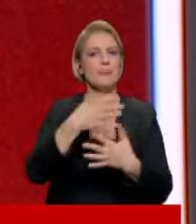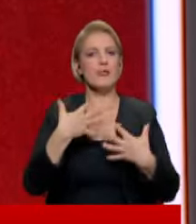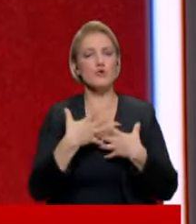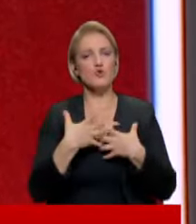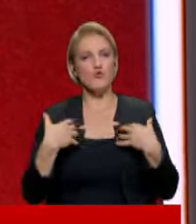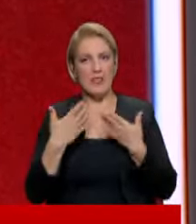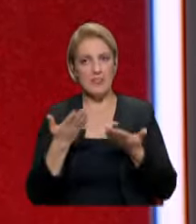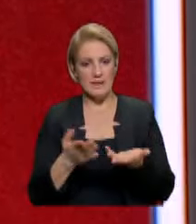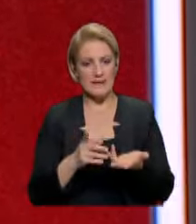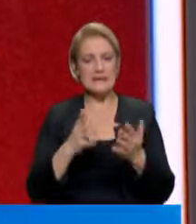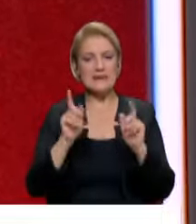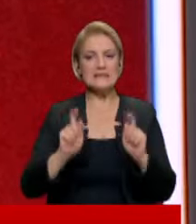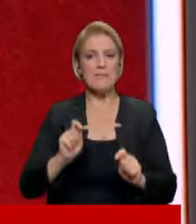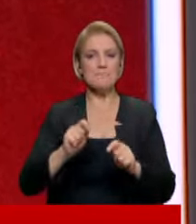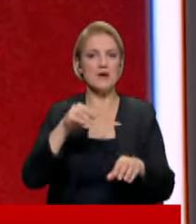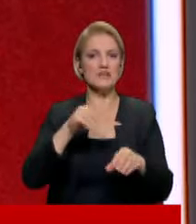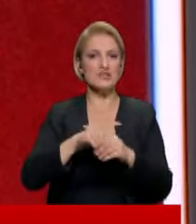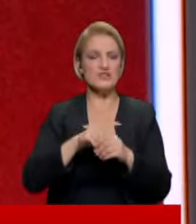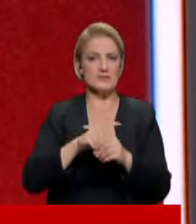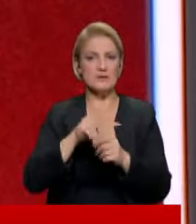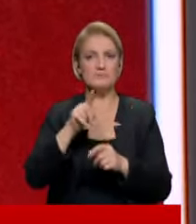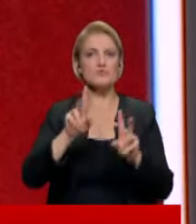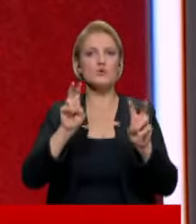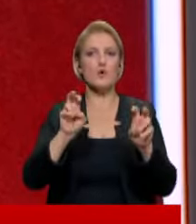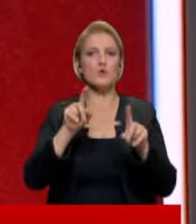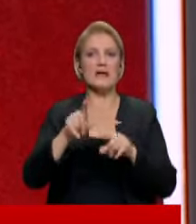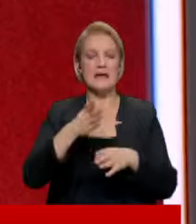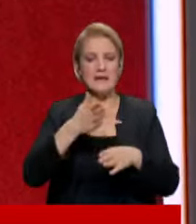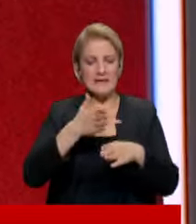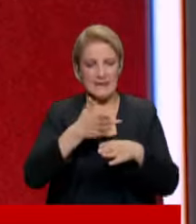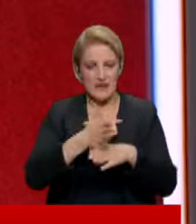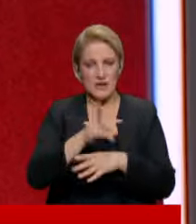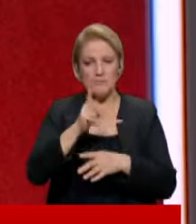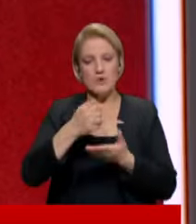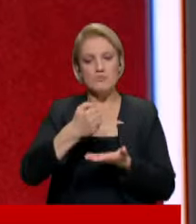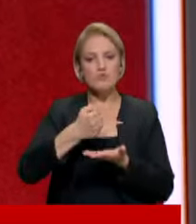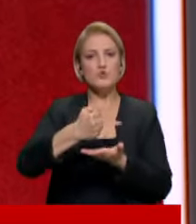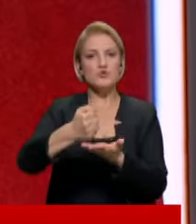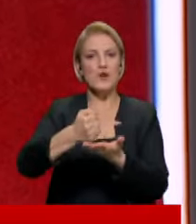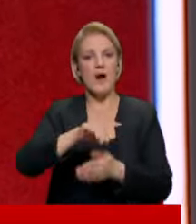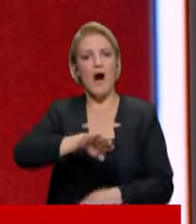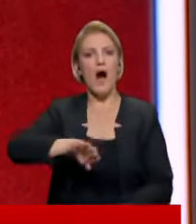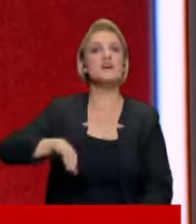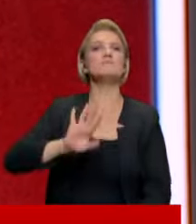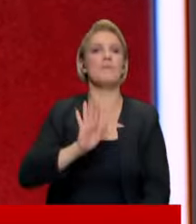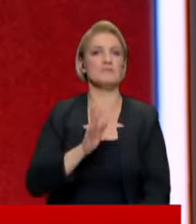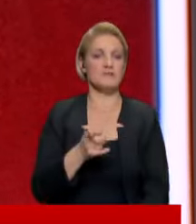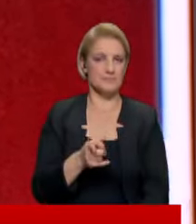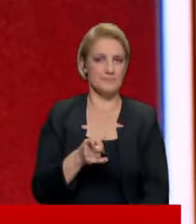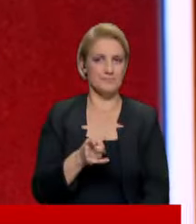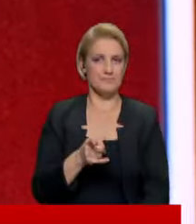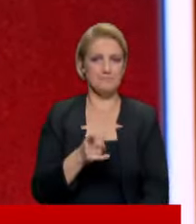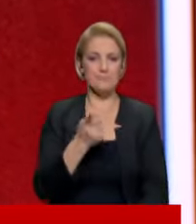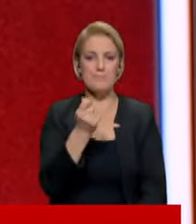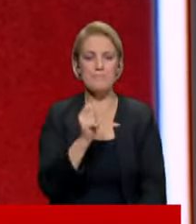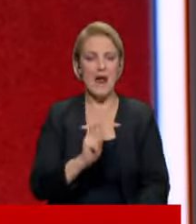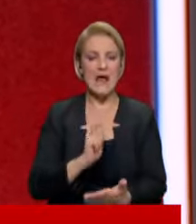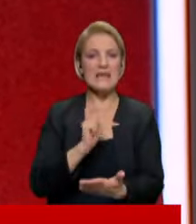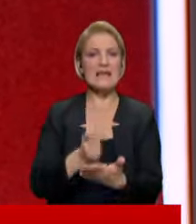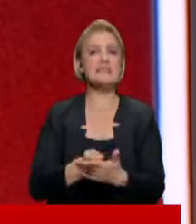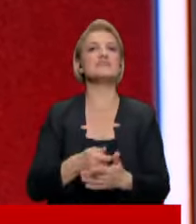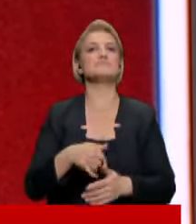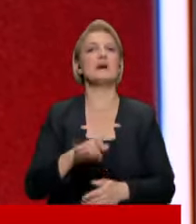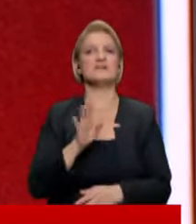güvenliğini sağlamak için bu konuya gerçekten bir bütçe ayırmamız Yani para